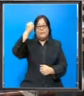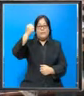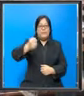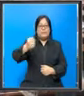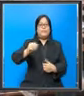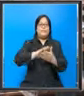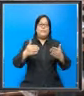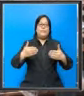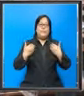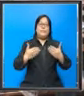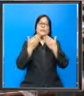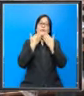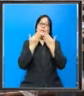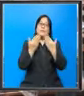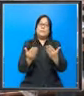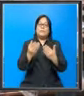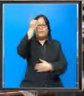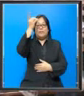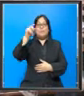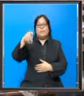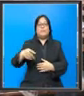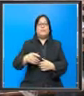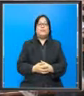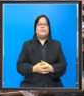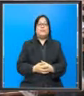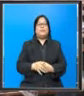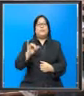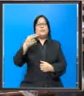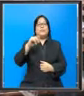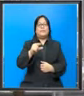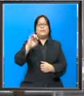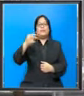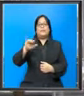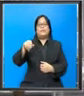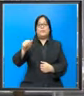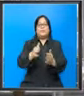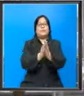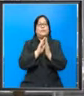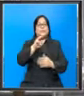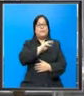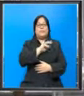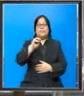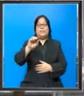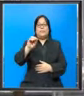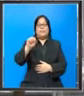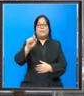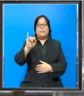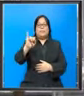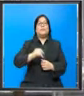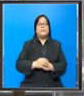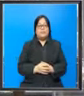wabarakatuh salam sejahtera semoga sih detail betul Hangtuah Jaya ingin meminta menteri sains teknologi dan